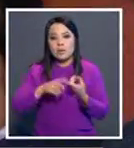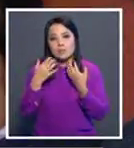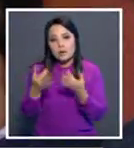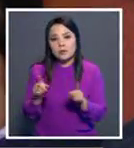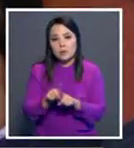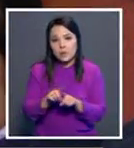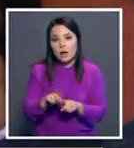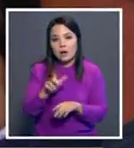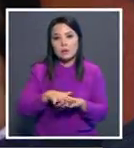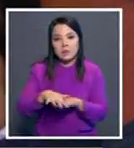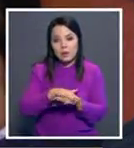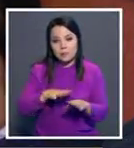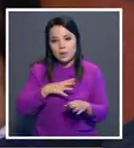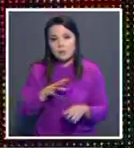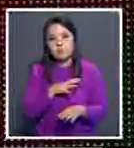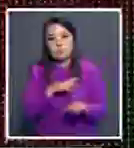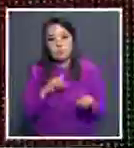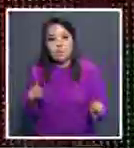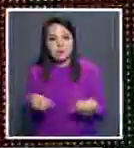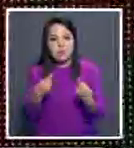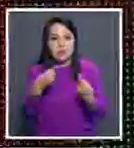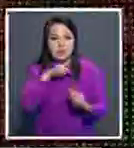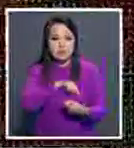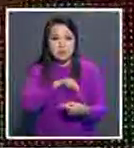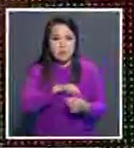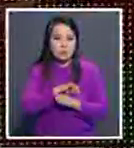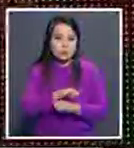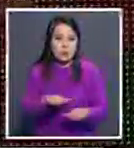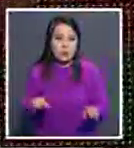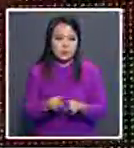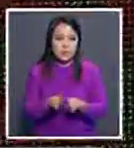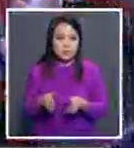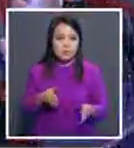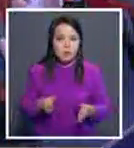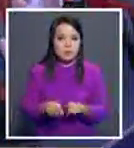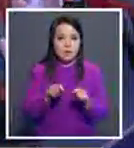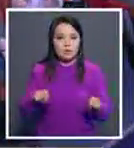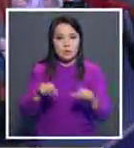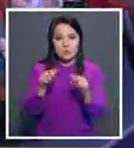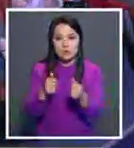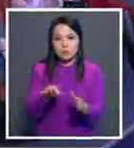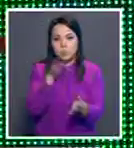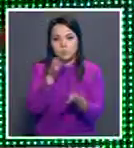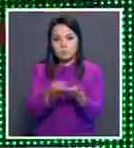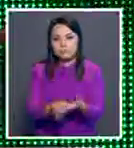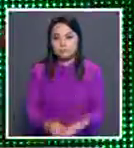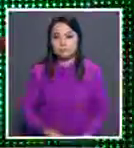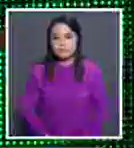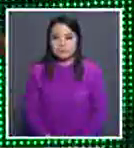түлетіп, халқымыздың қазынасына айналдыруға елбасының рухани жаңғыру бағдарламасы жол ашты, дейді ұйымдастырушылар.